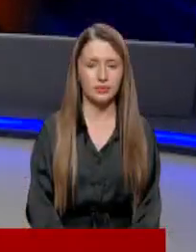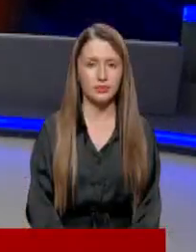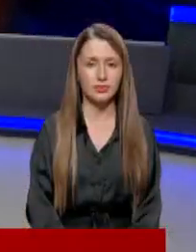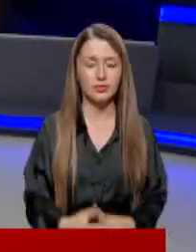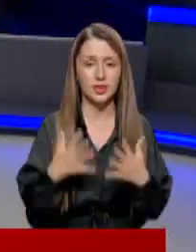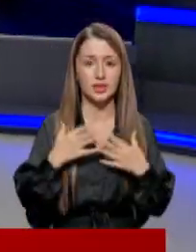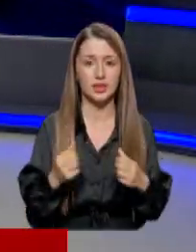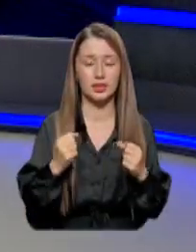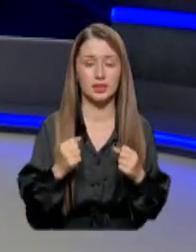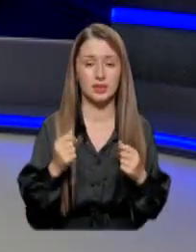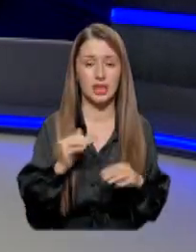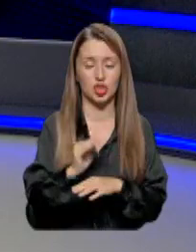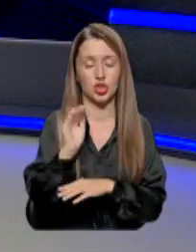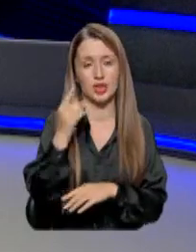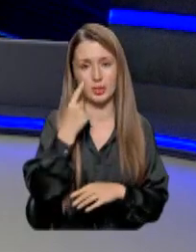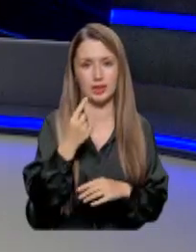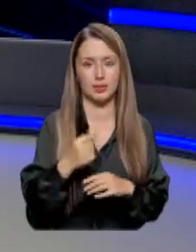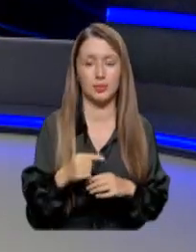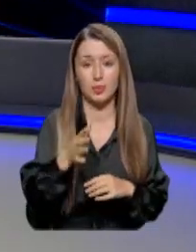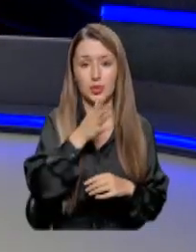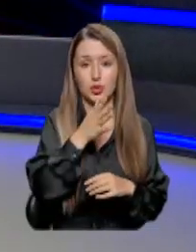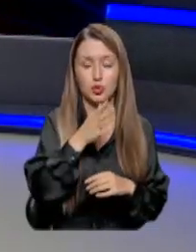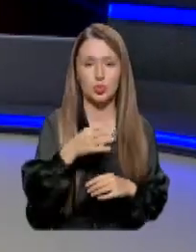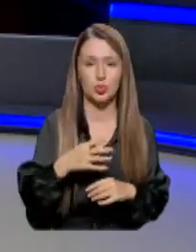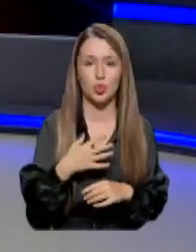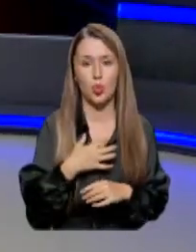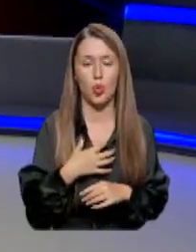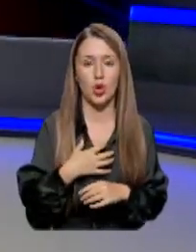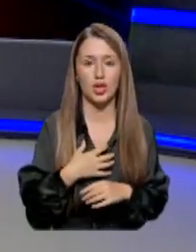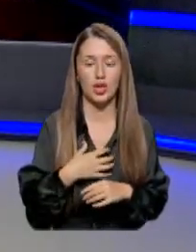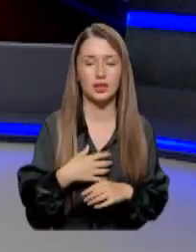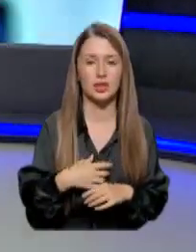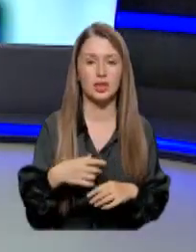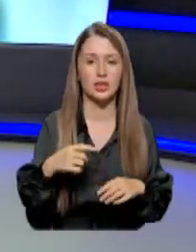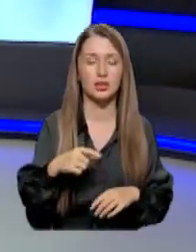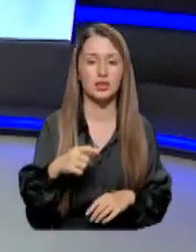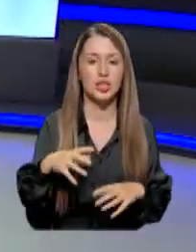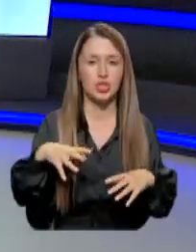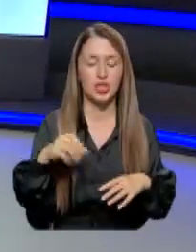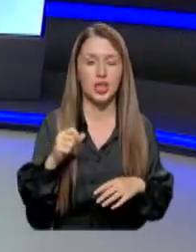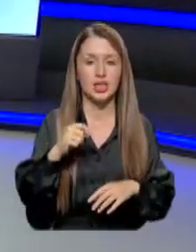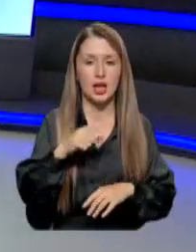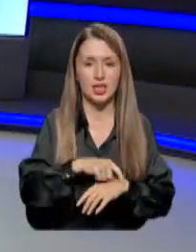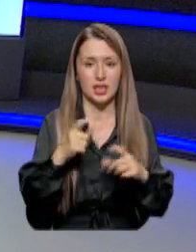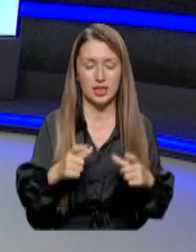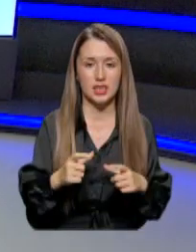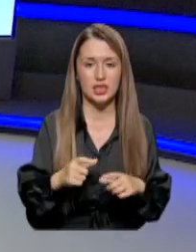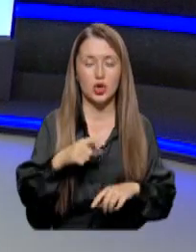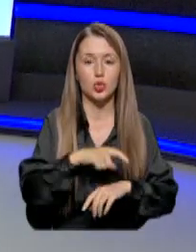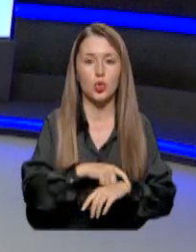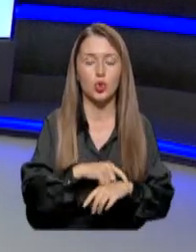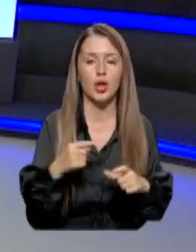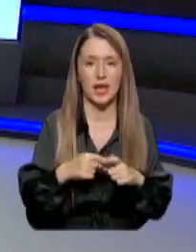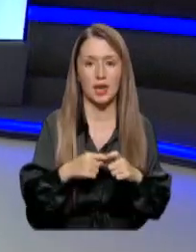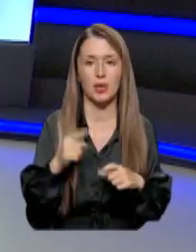Evet, sağlıkta yaşananlara bir bakacağız. Biliyorsunuz Konya'da şehir hastanesinde Doktor Ekrem